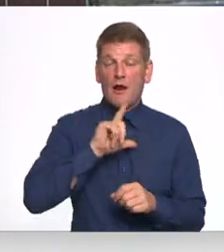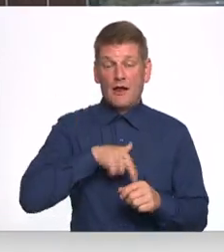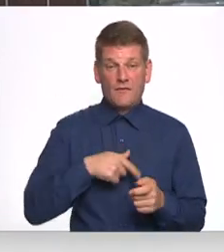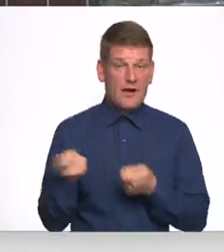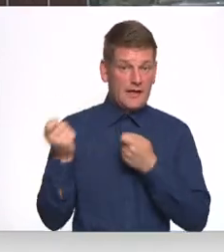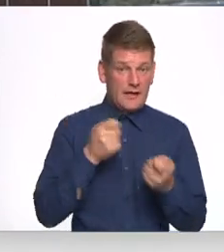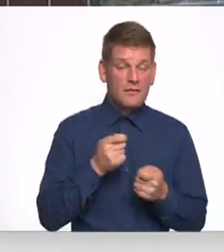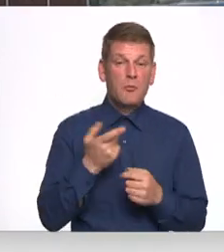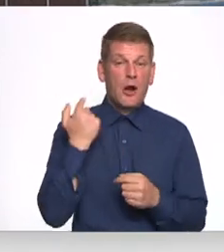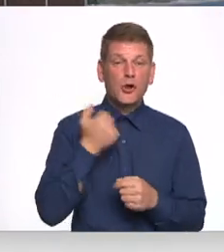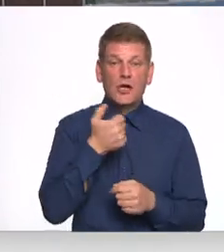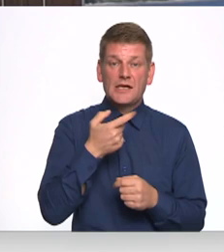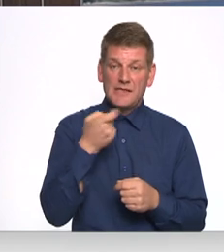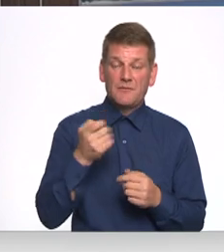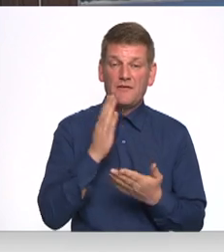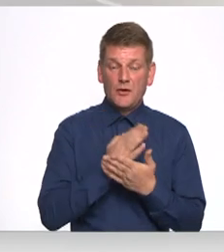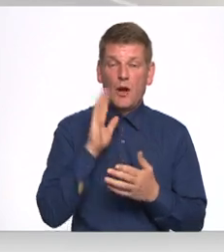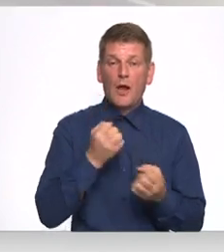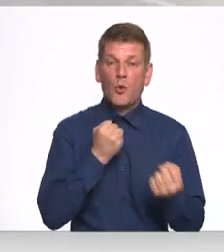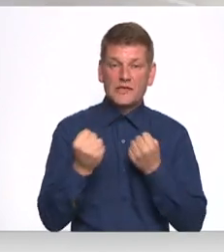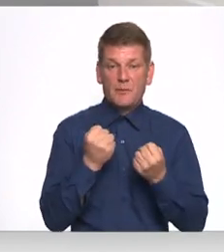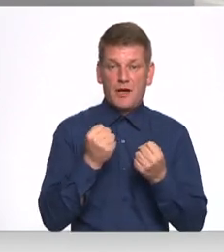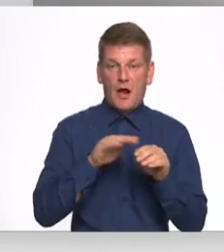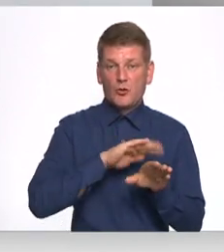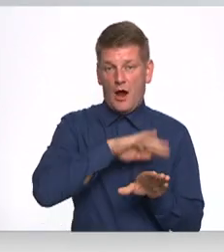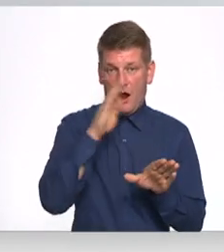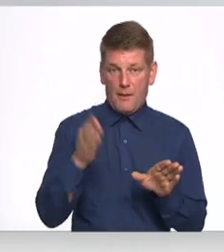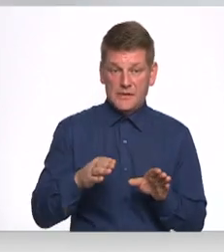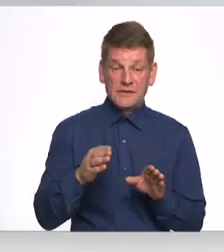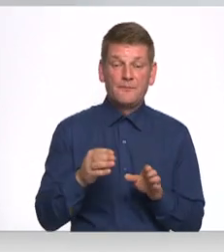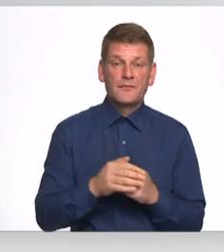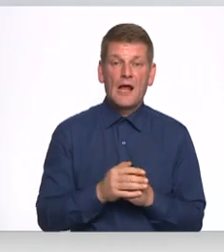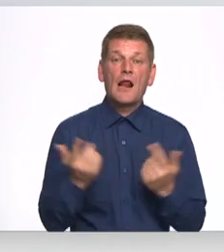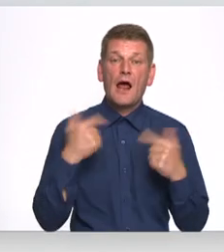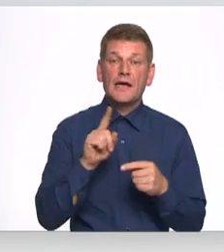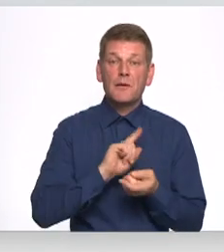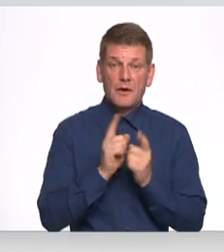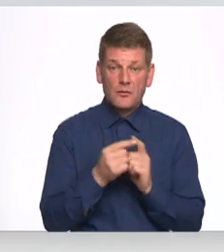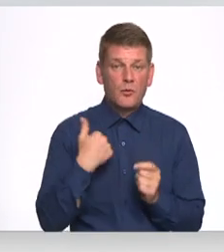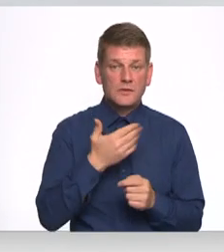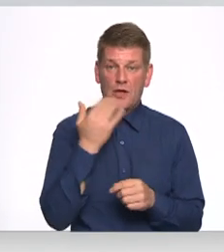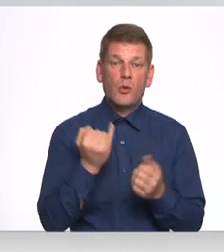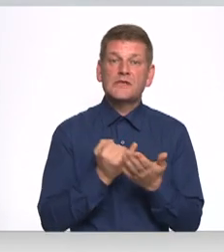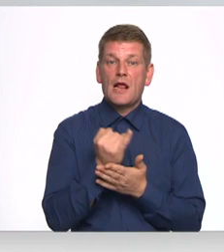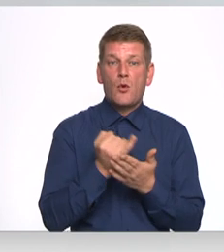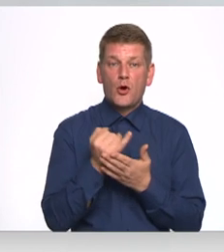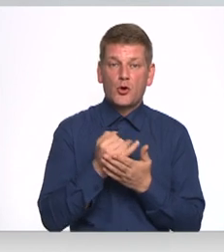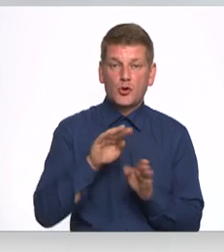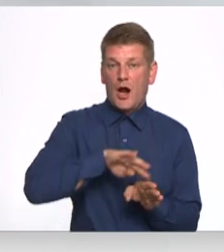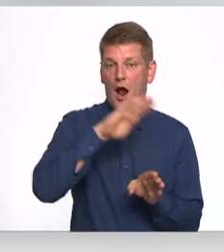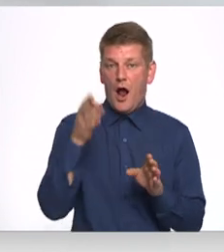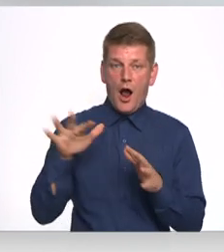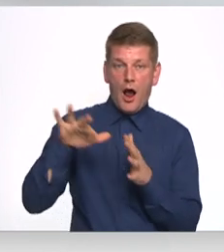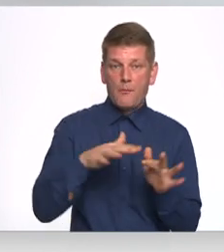pagājušā gadsimta vidū, lai nostiprinātu kāpes. Ir laiki mainījušies. Mums vairs nav ceļojošo kāpu.